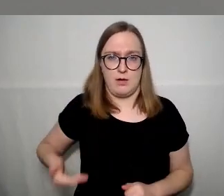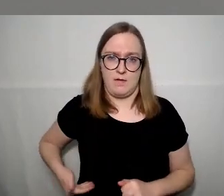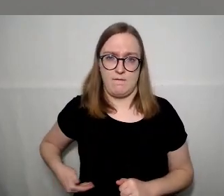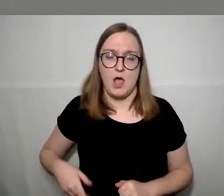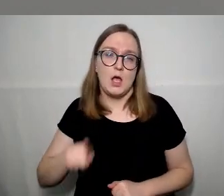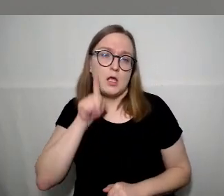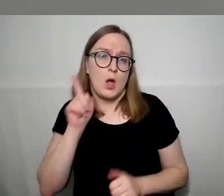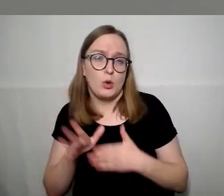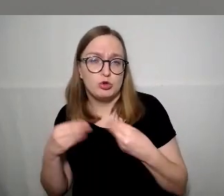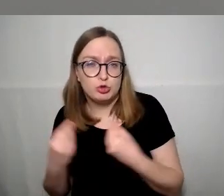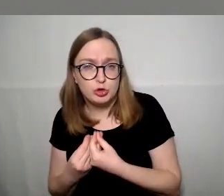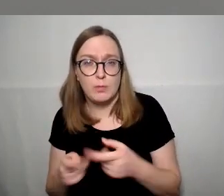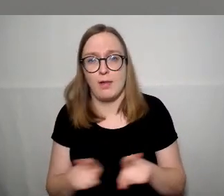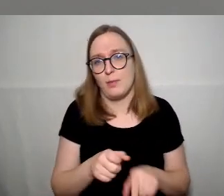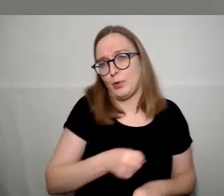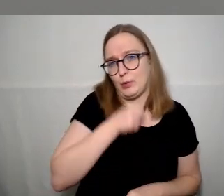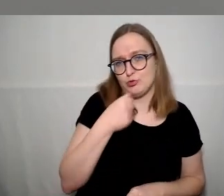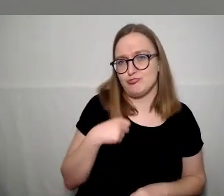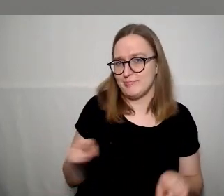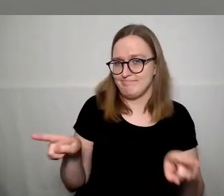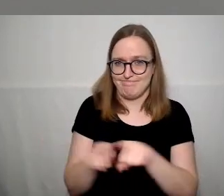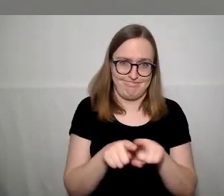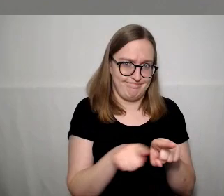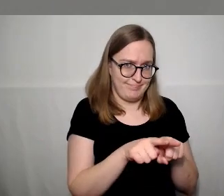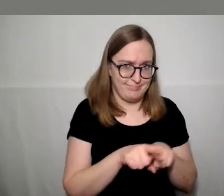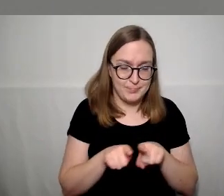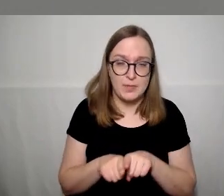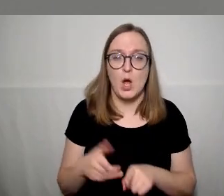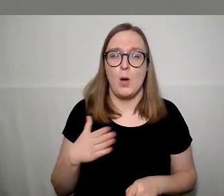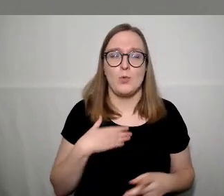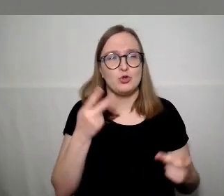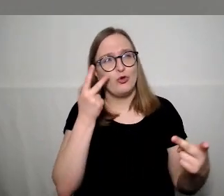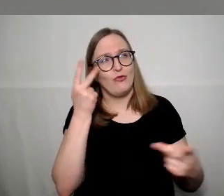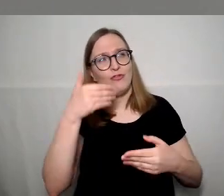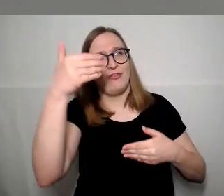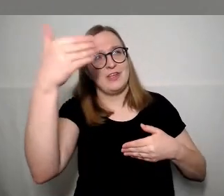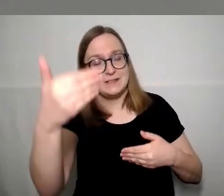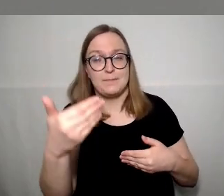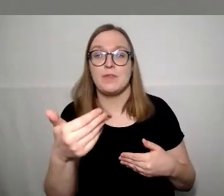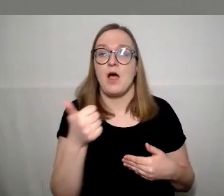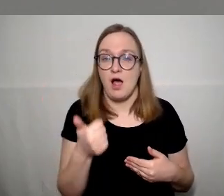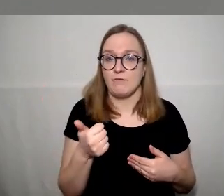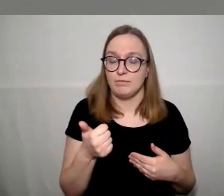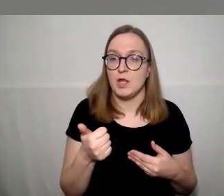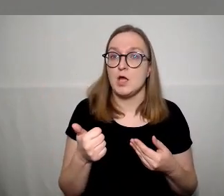jaunoms šeimoms, tiek seniorams. Na, o mūsų vizija, tai būtent